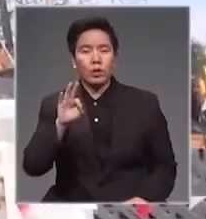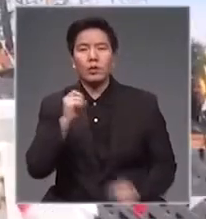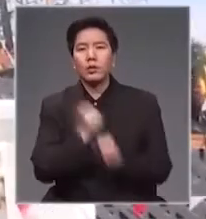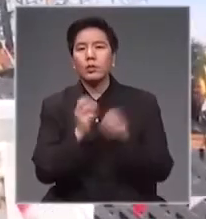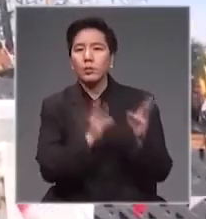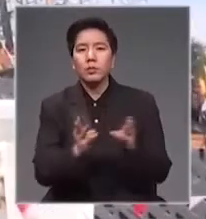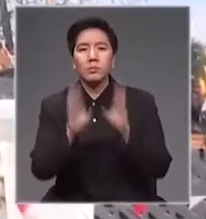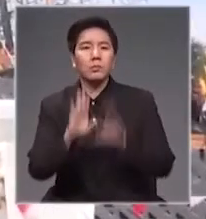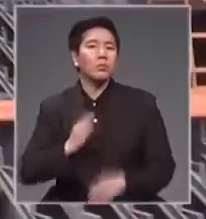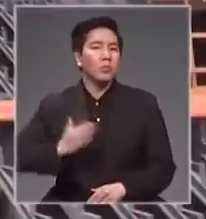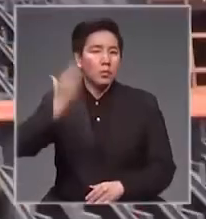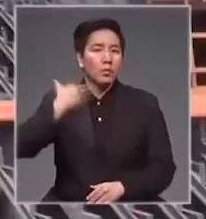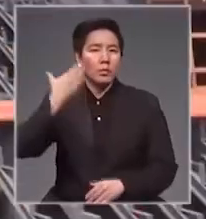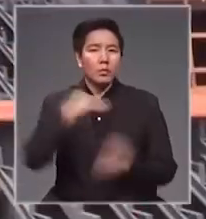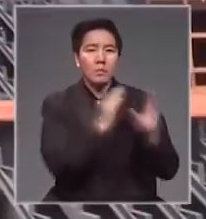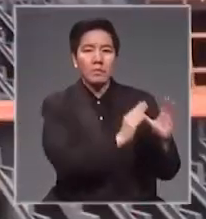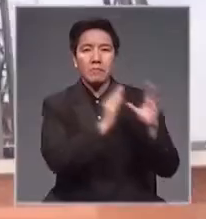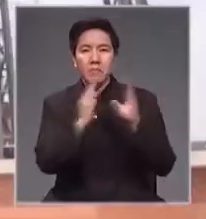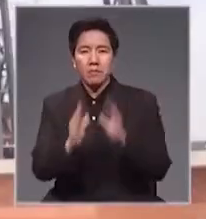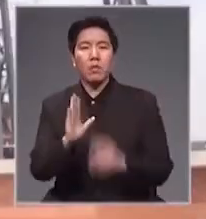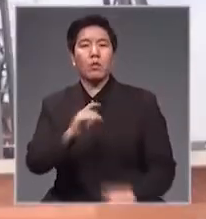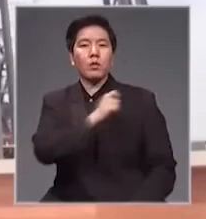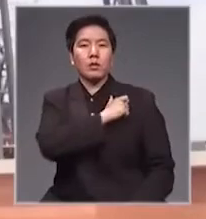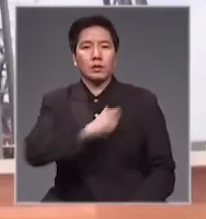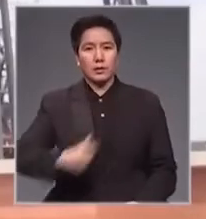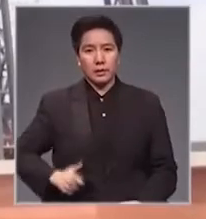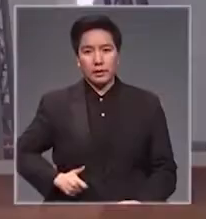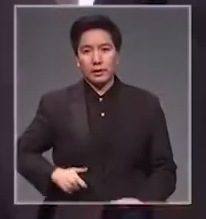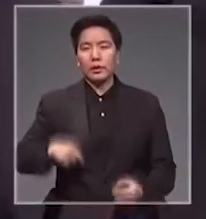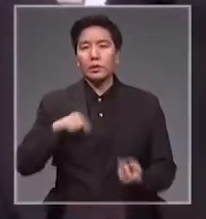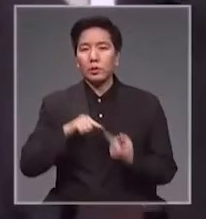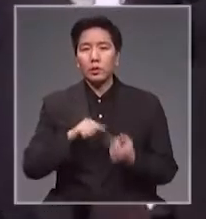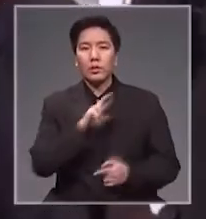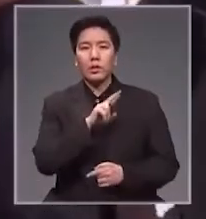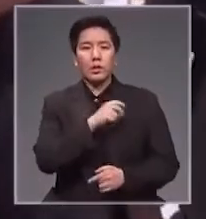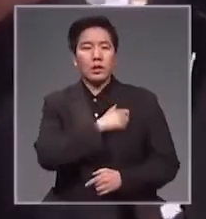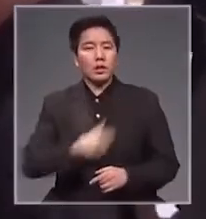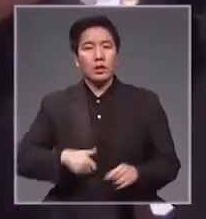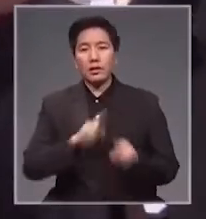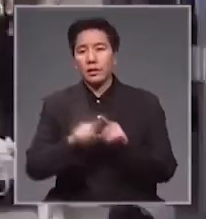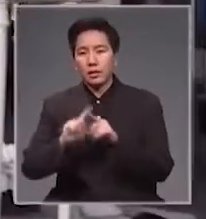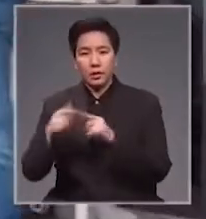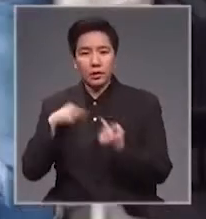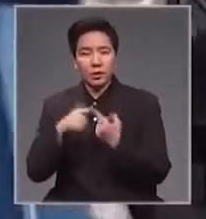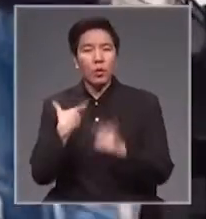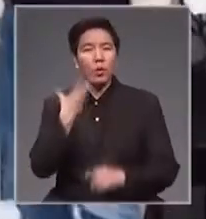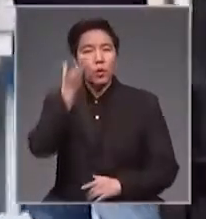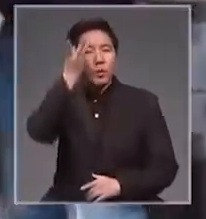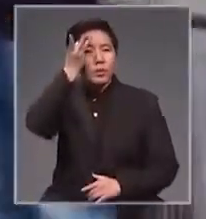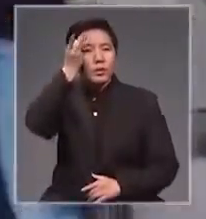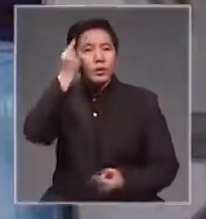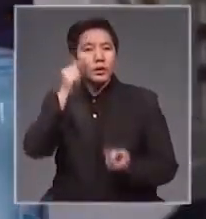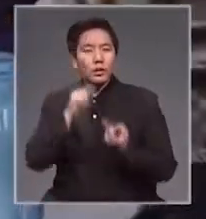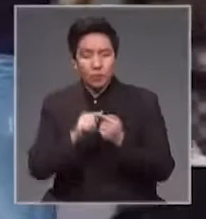พณีในการสร้างพระเมรุมาตรของพระมหากษัตริย์ในสมัยกรุงรัตนโกสินทร์ประกอบกับแนวคิดคติไตรภูมิต